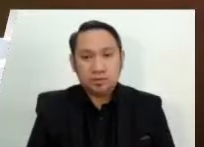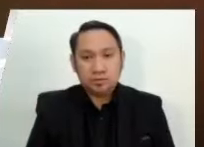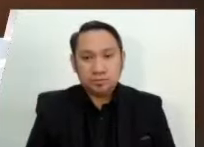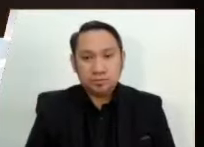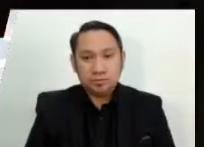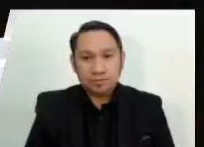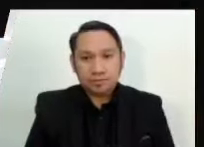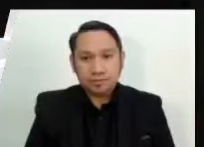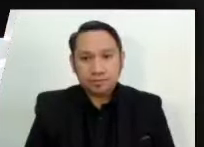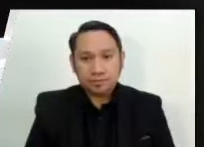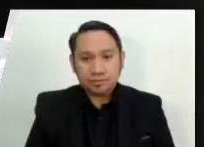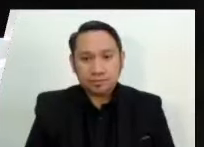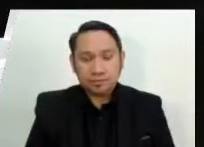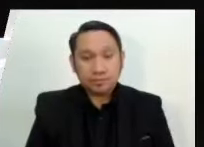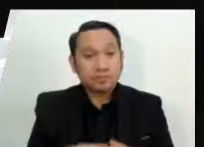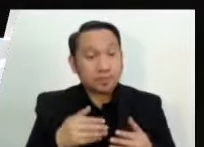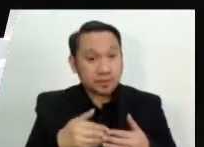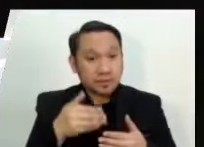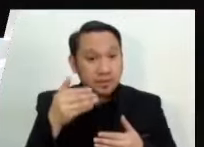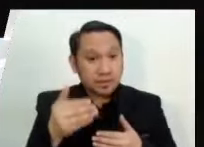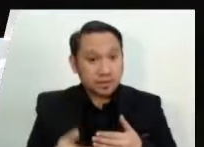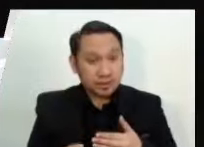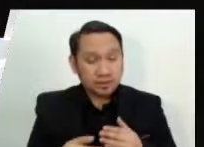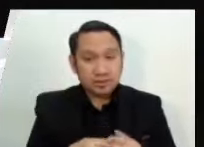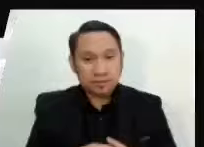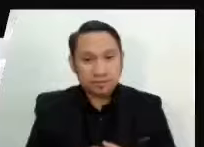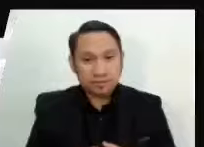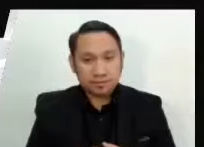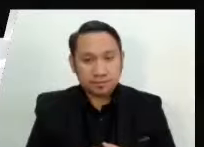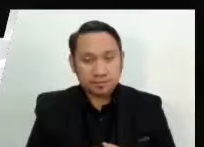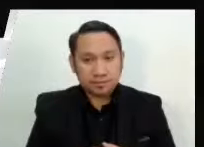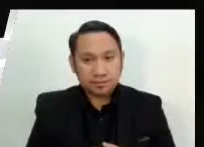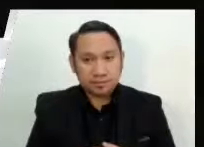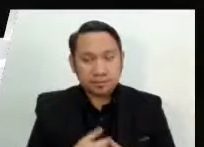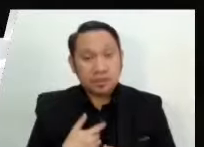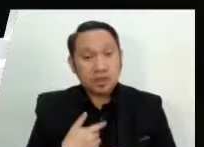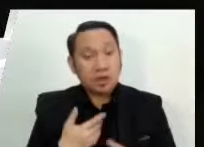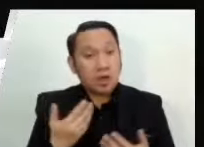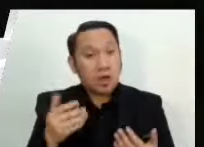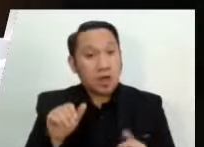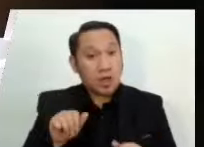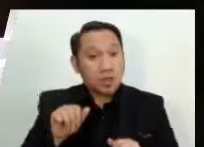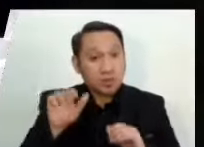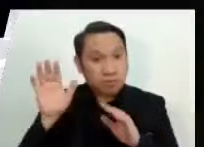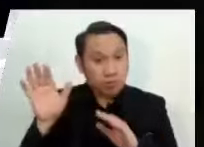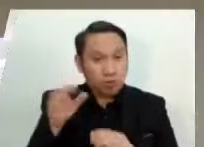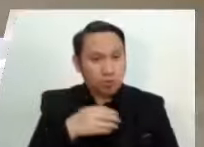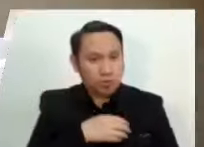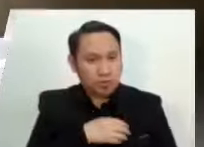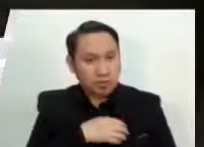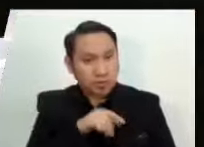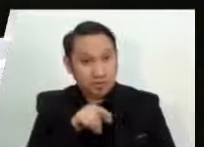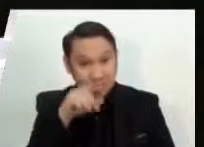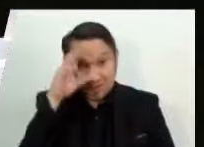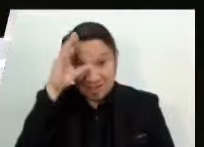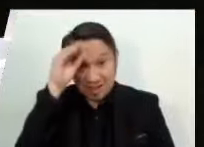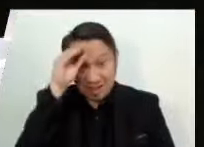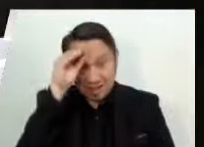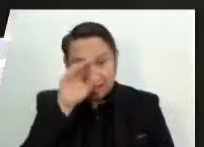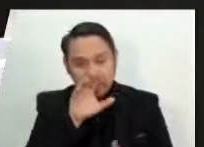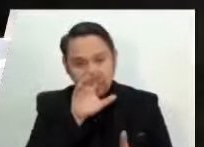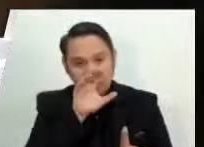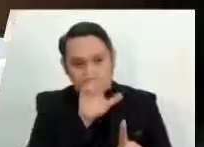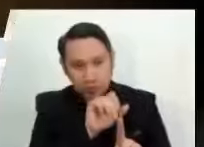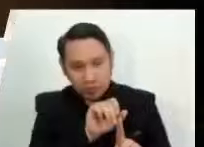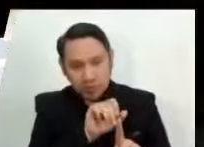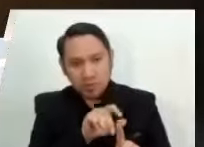isa pang buy-bust operation, nasakote naman ng Antipolo Police si alias Jericho, na isa ring high-value individual target na nagbebenta rin